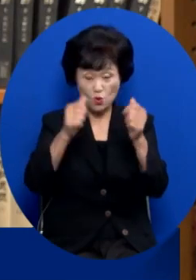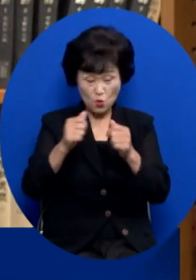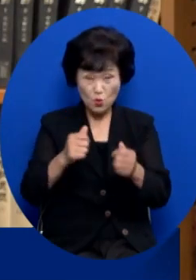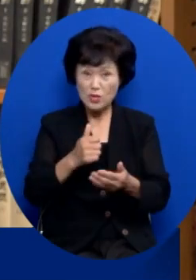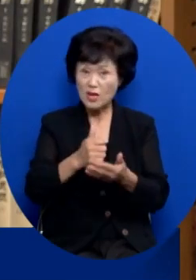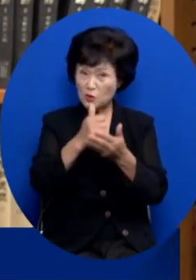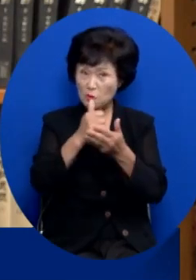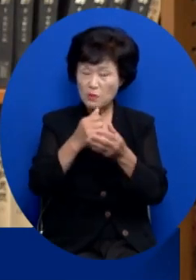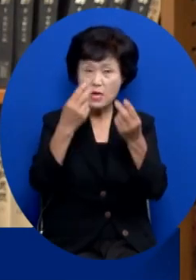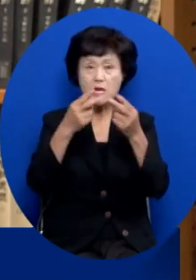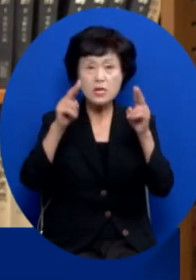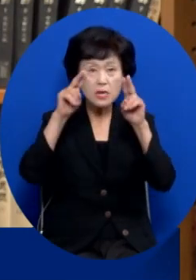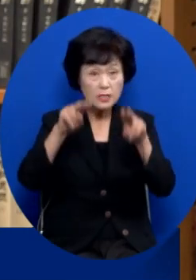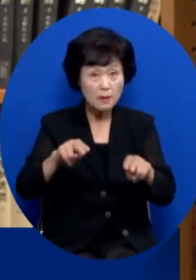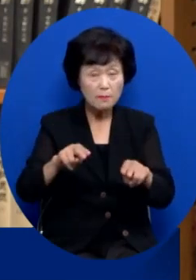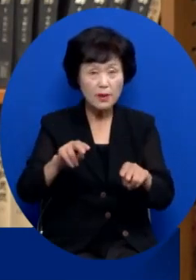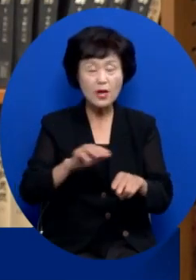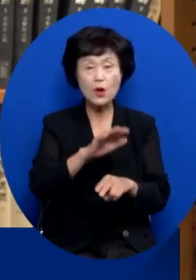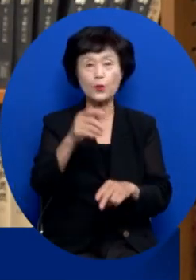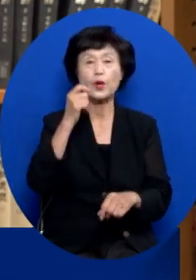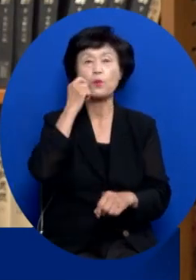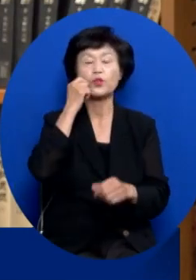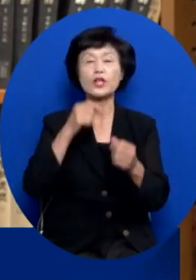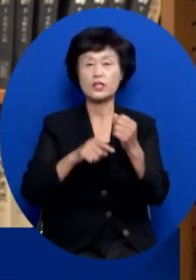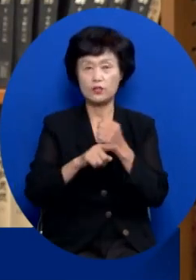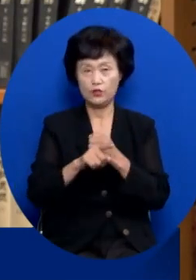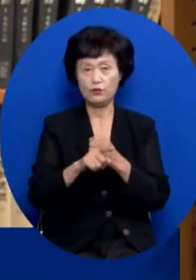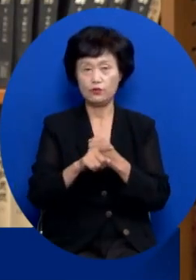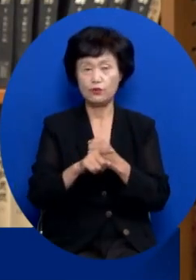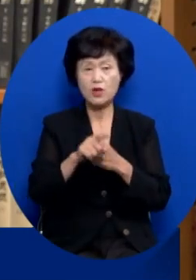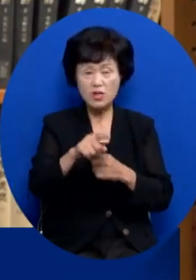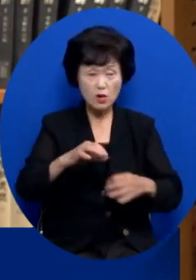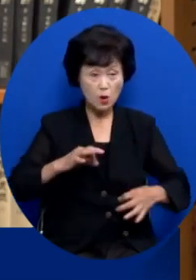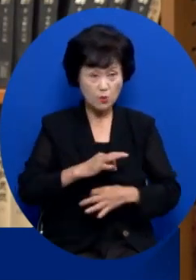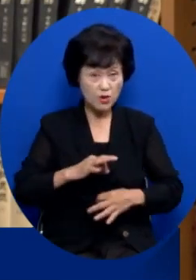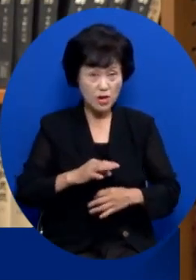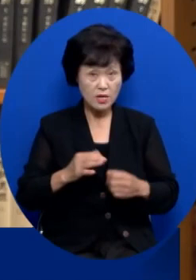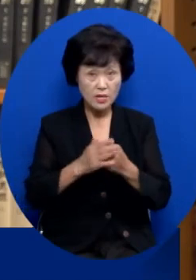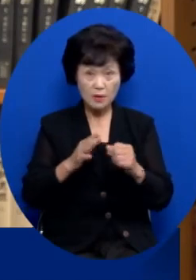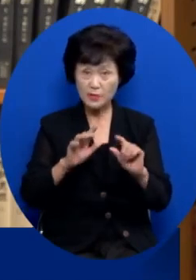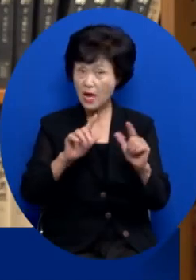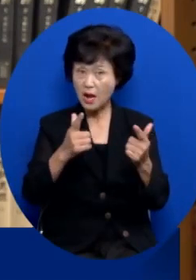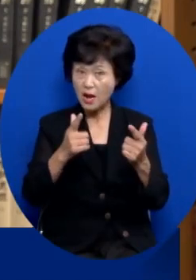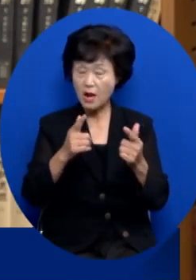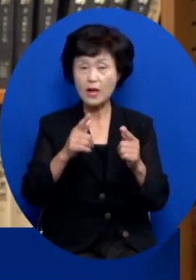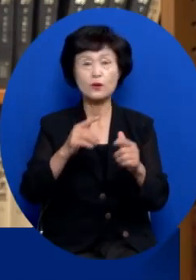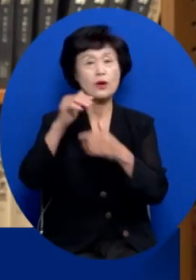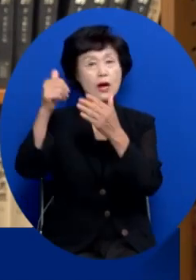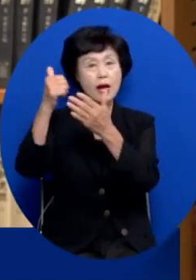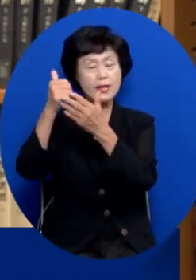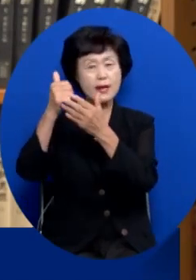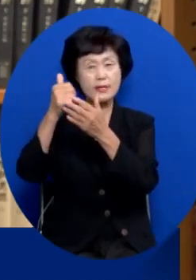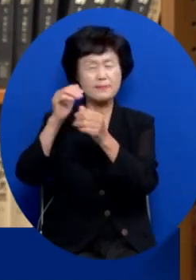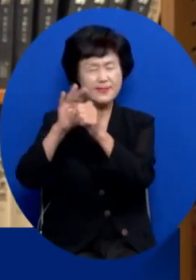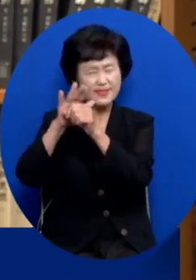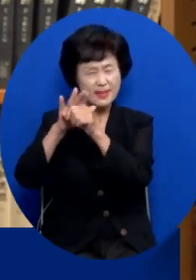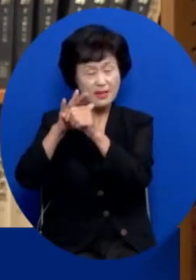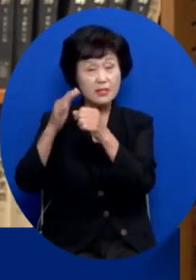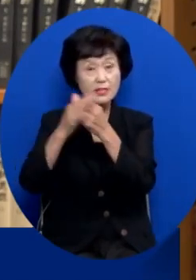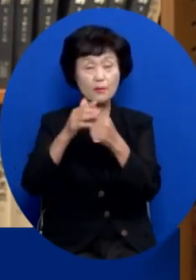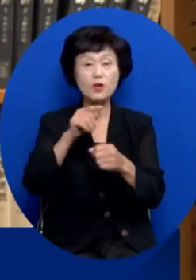그리고 신사참배를 우리가 할 수가 없는, 그러니까 이게 불의하기 때문에 하지 않았다는 게 아니라 하나님을 사랑하기 때문에 우리는 못한다, 그런